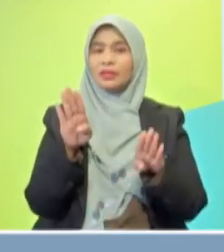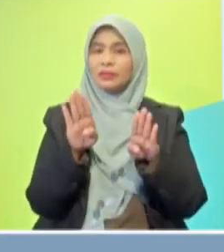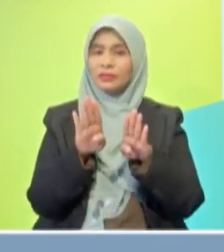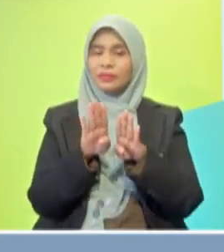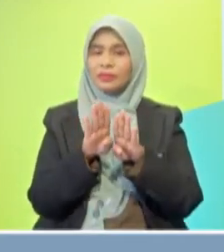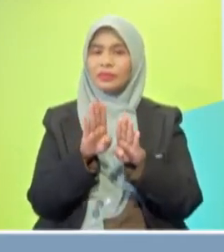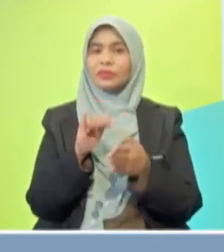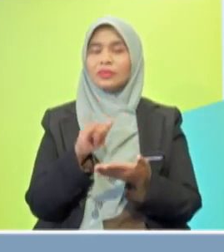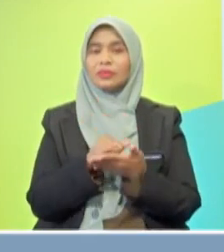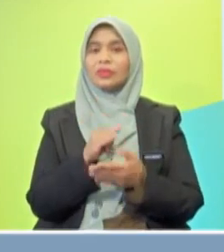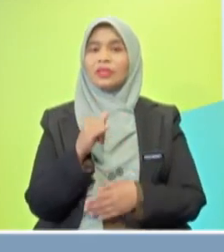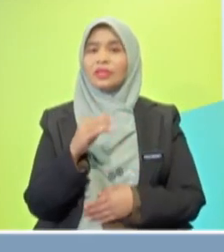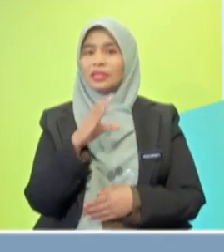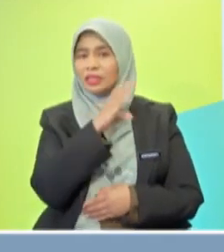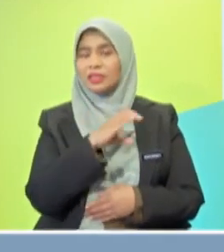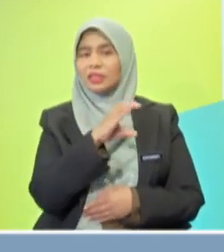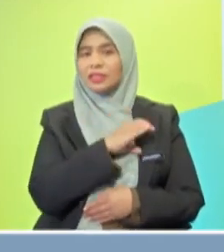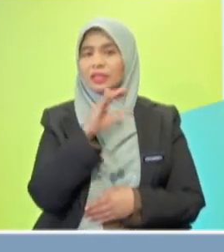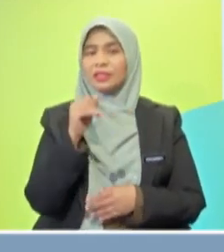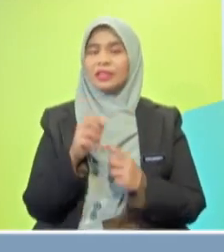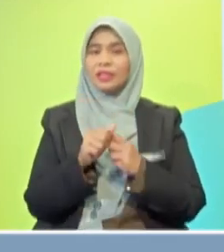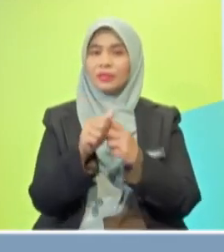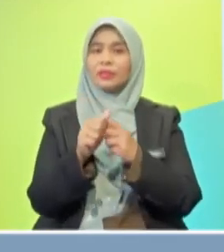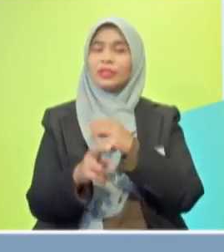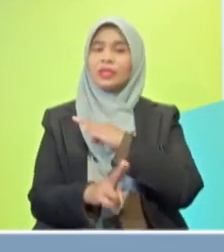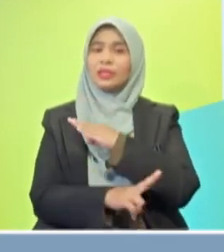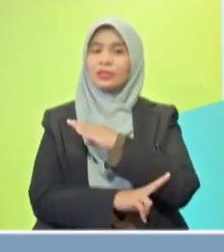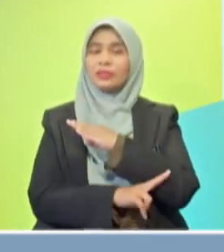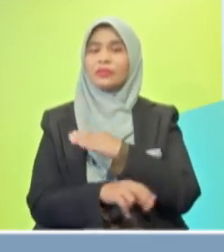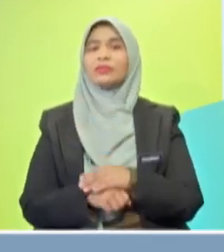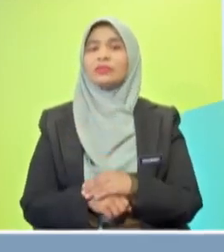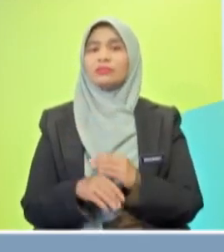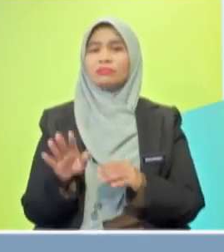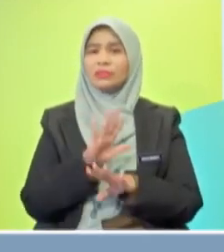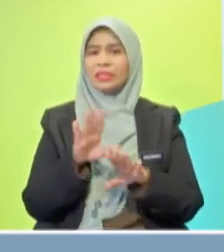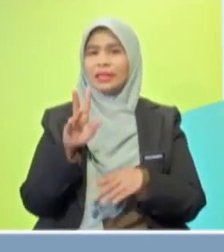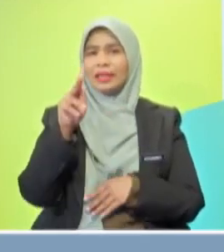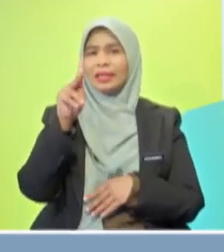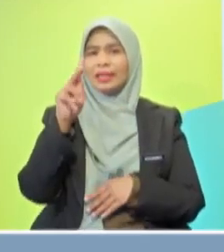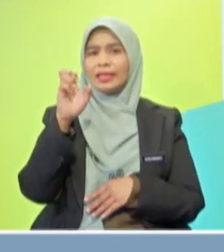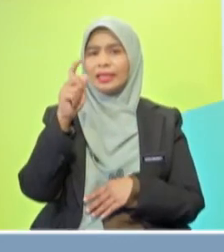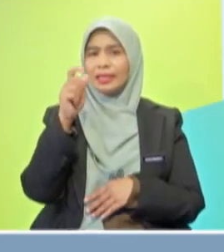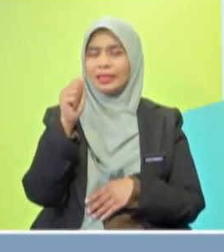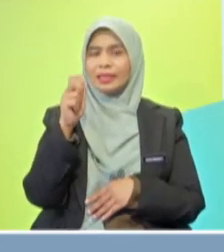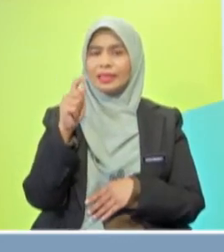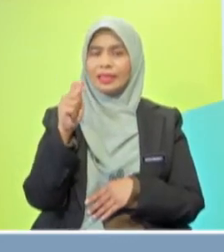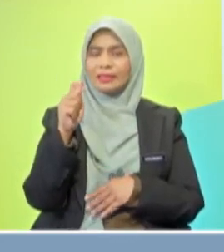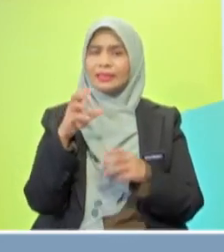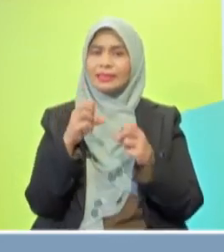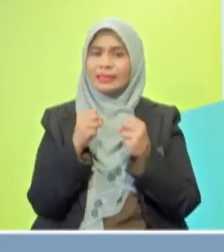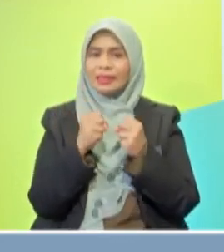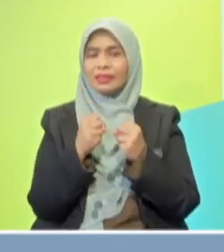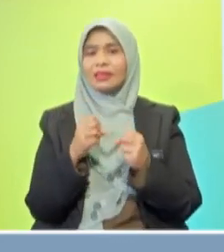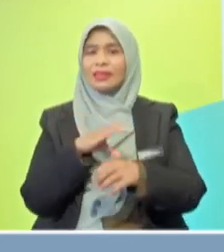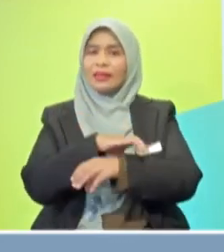yang menepati syarak. Okey, yang kedua tidak ketat. Macam mana kita tengok contoh Pak Mat dengan